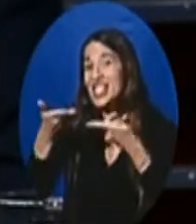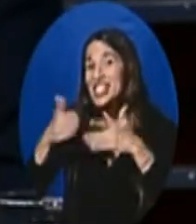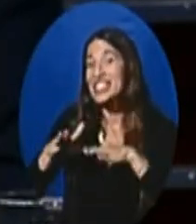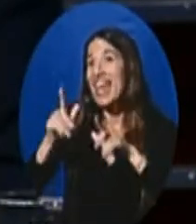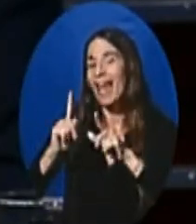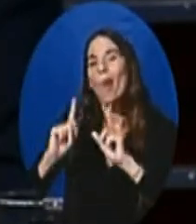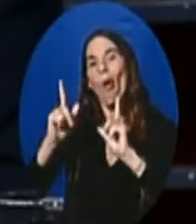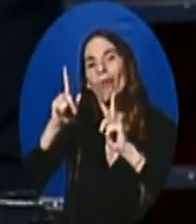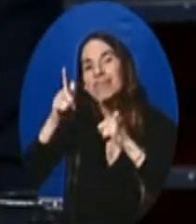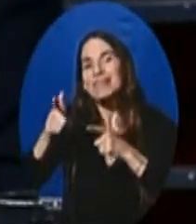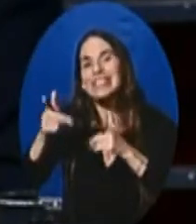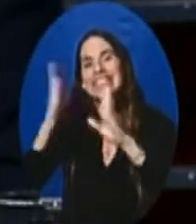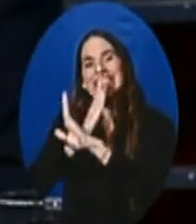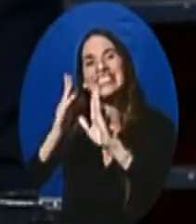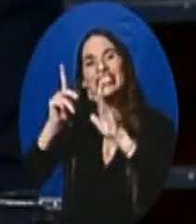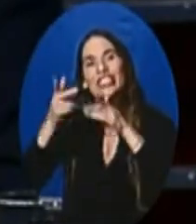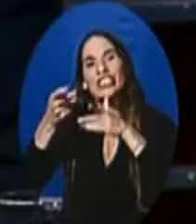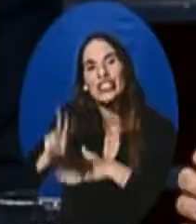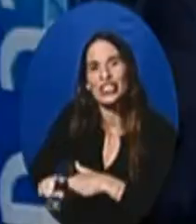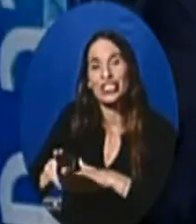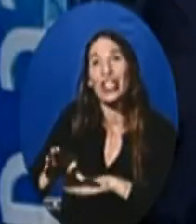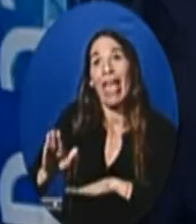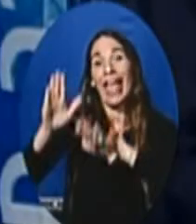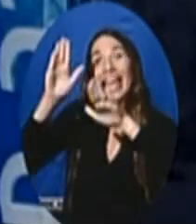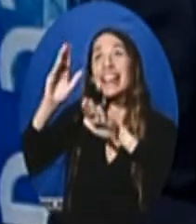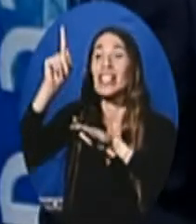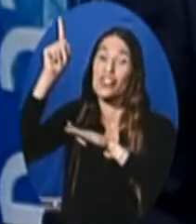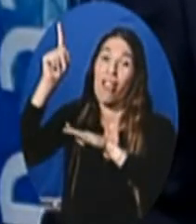אצל אללה, ואללה דואג לרווחתו. וגם אתה